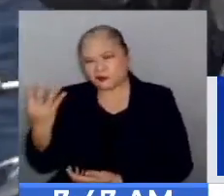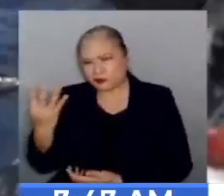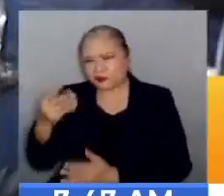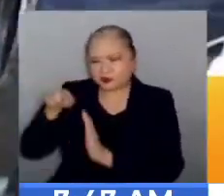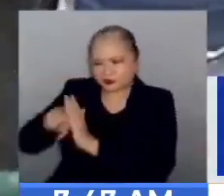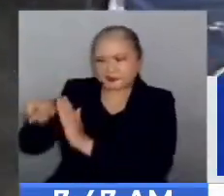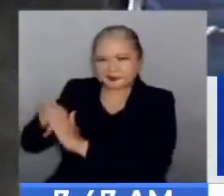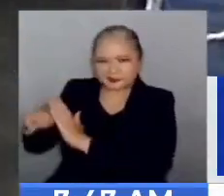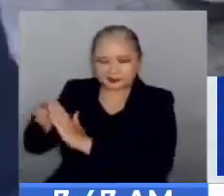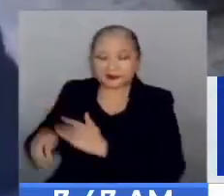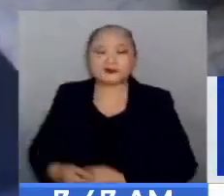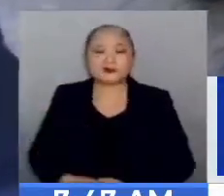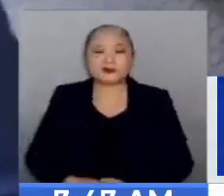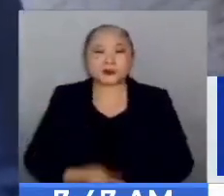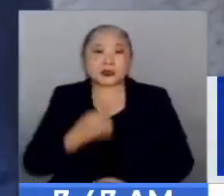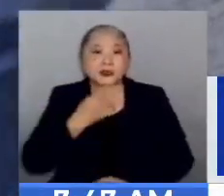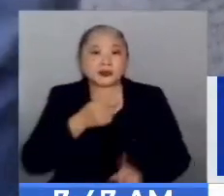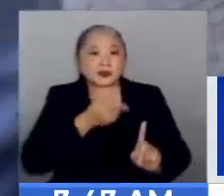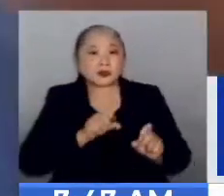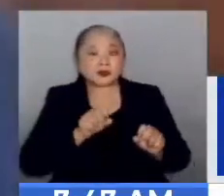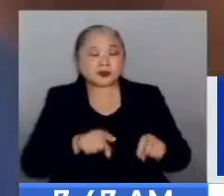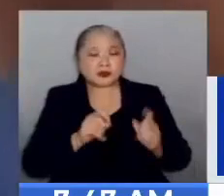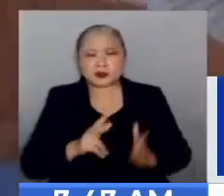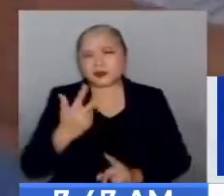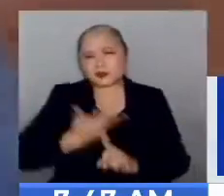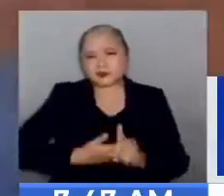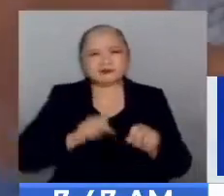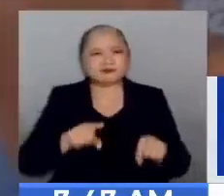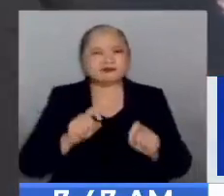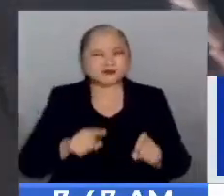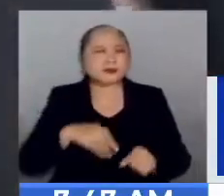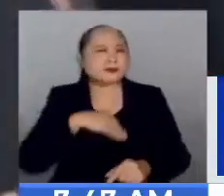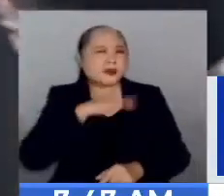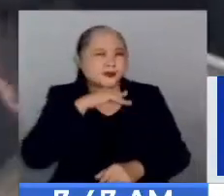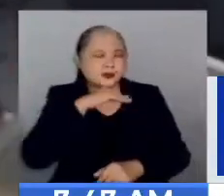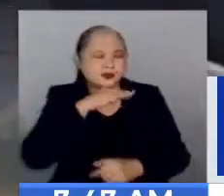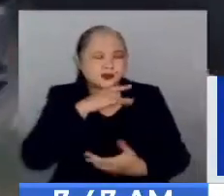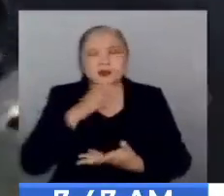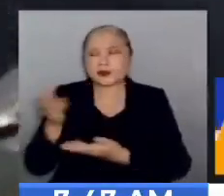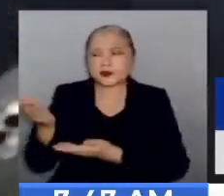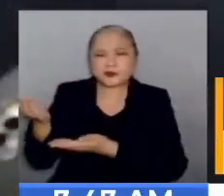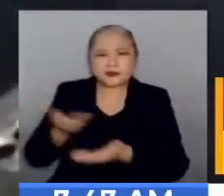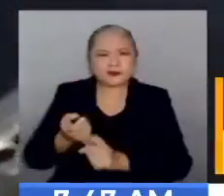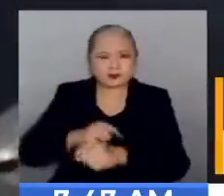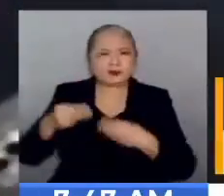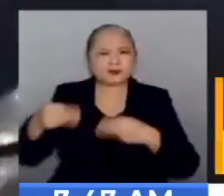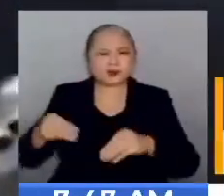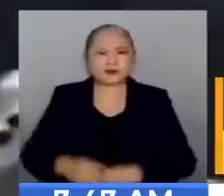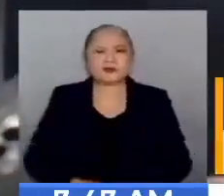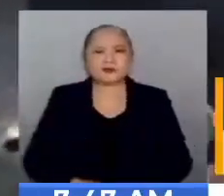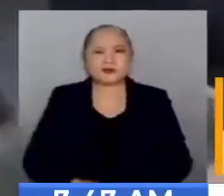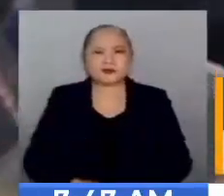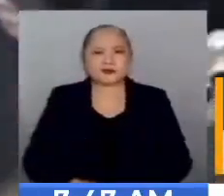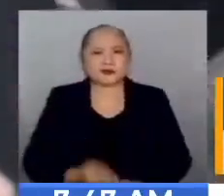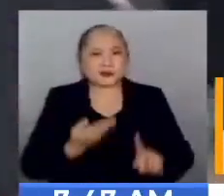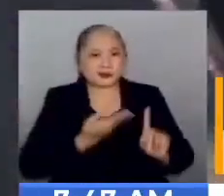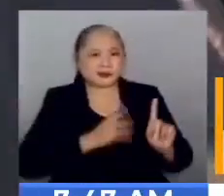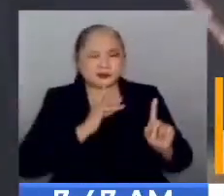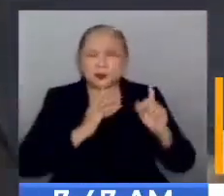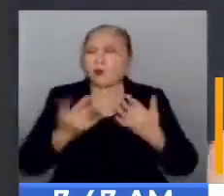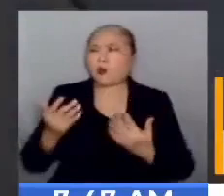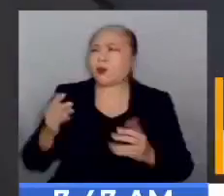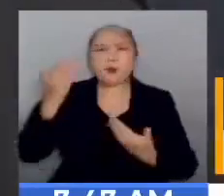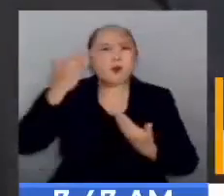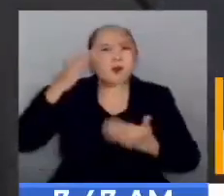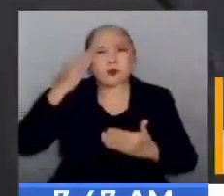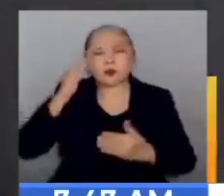3 buwan pa lang siya nagbebenta ng baboy at hinahango lang niya ito sa palengke. Wala akong sapat na kaalaman doon sa sinasabi niyo. Ang akin lang, kung yun